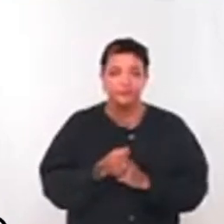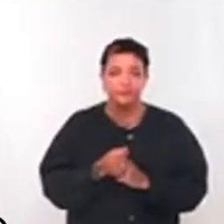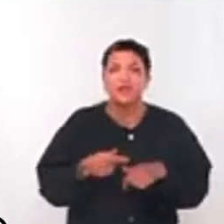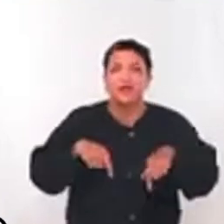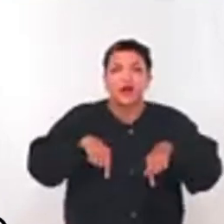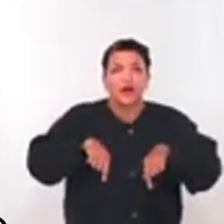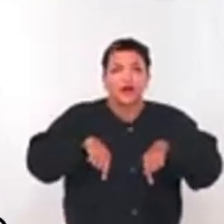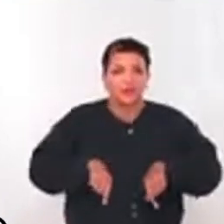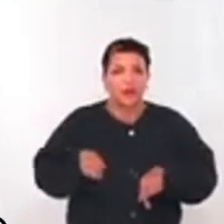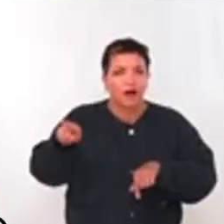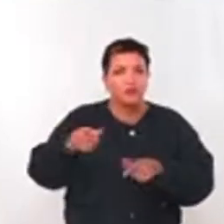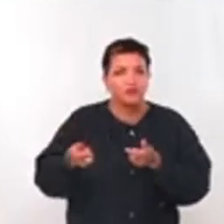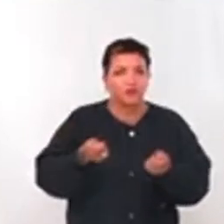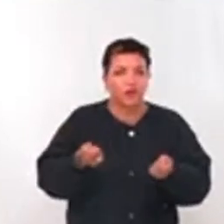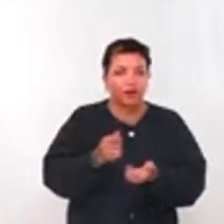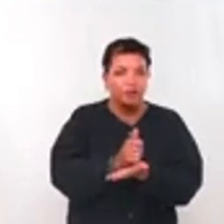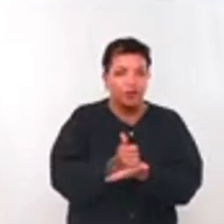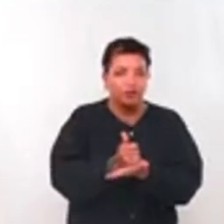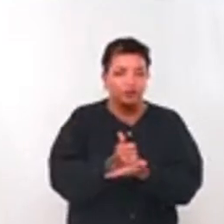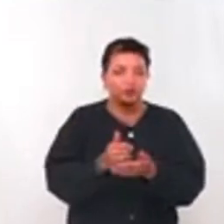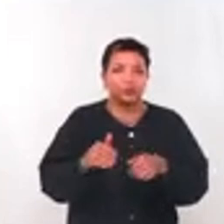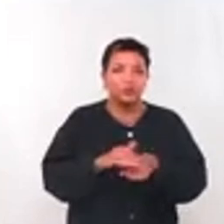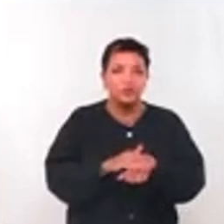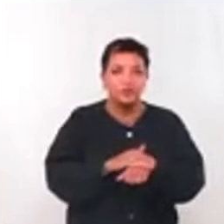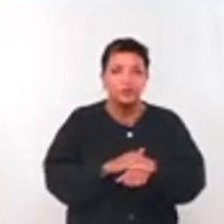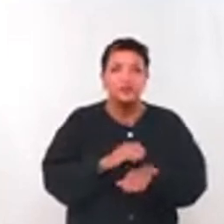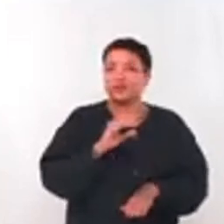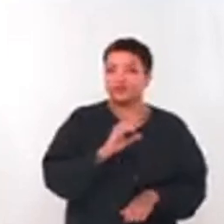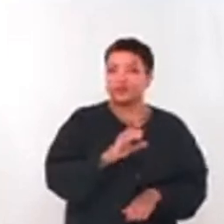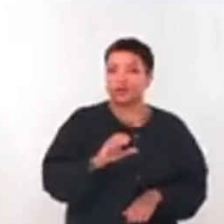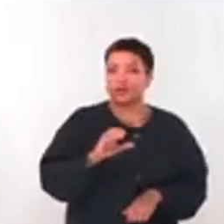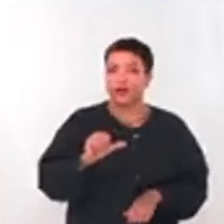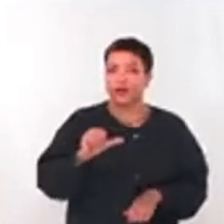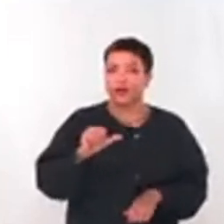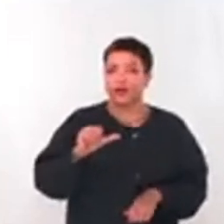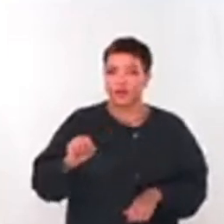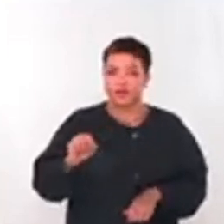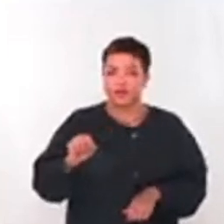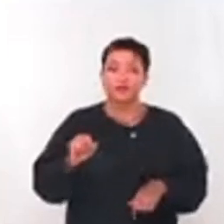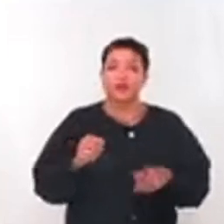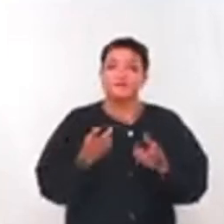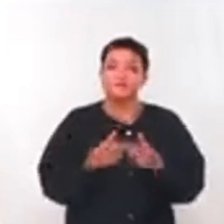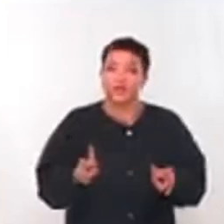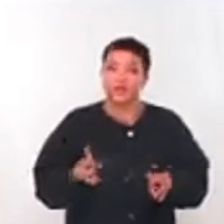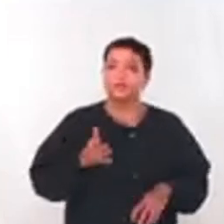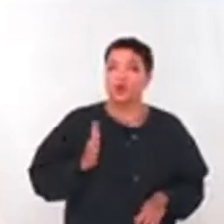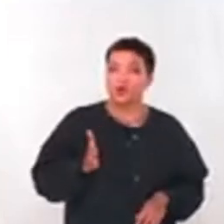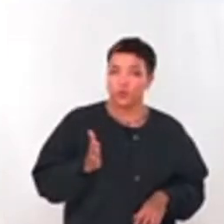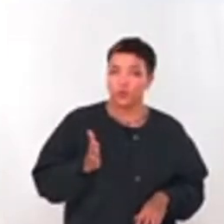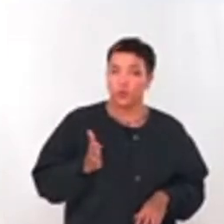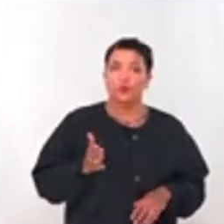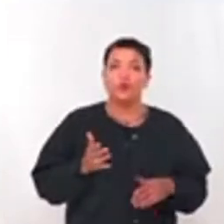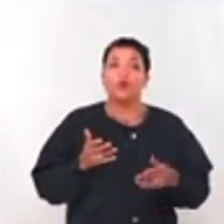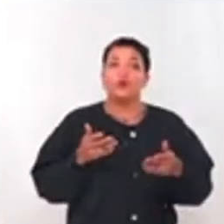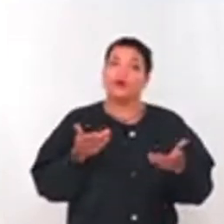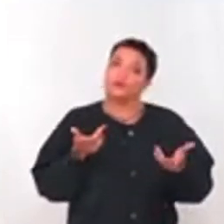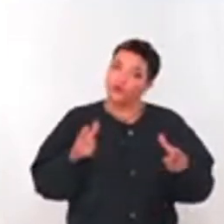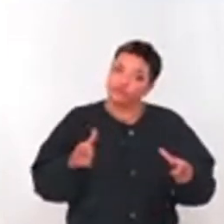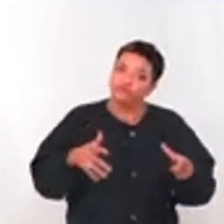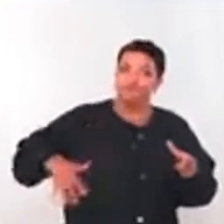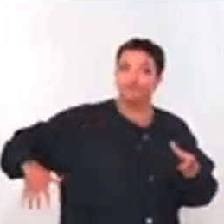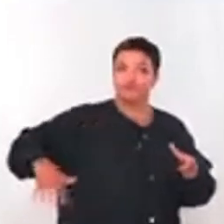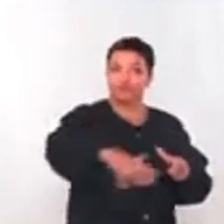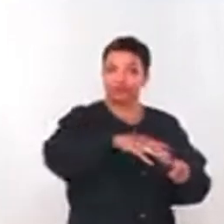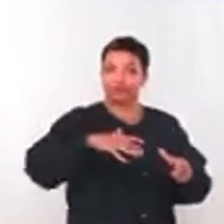qui pilote cette politique, le CCAS de Bordeaux, la ville de Bordeaux et aussi la métropole, puisque ce sera